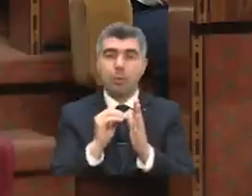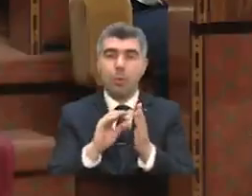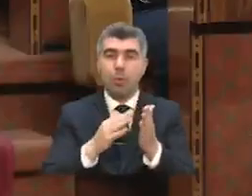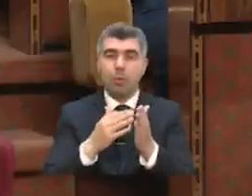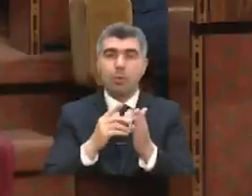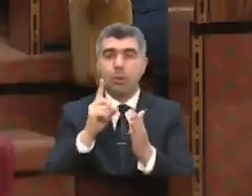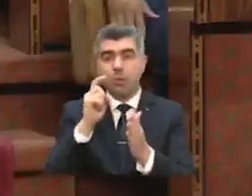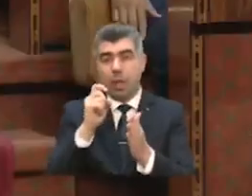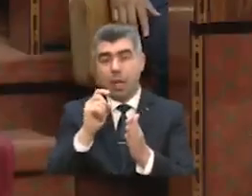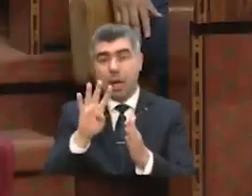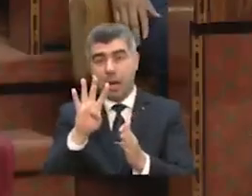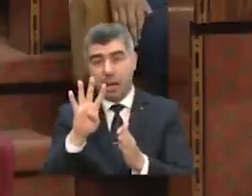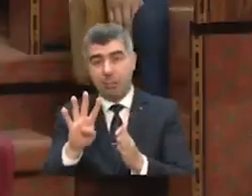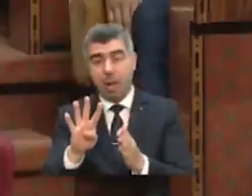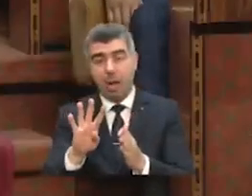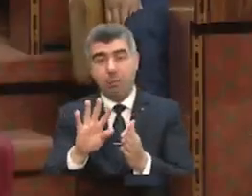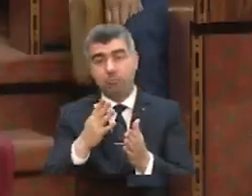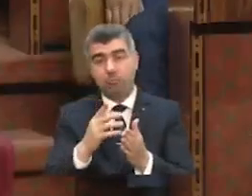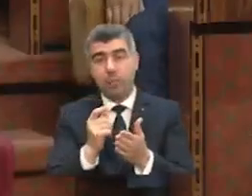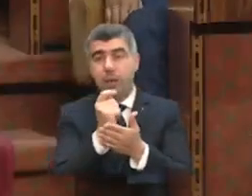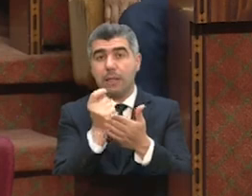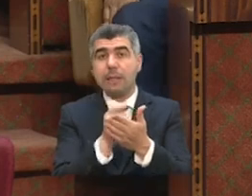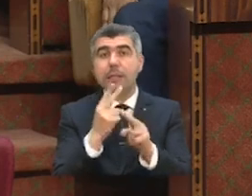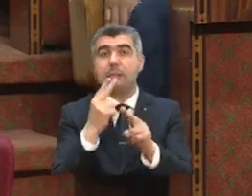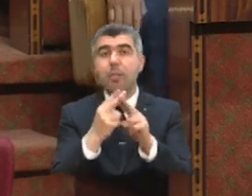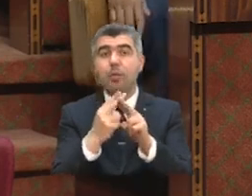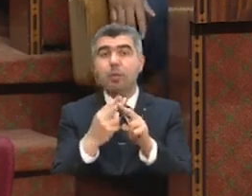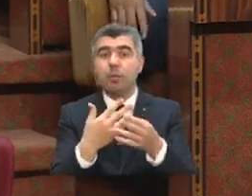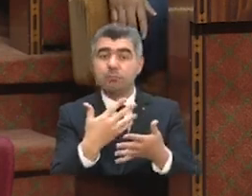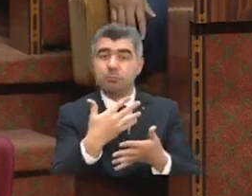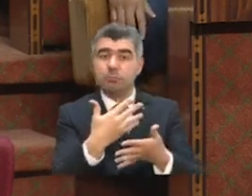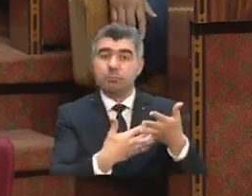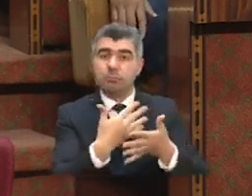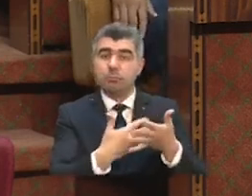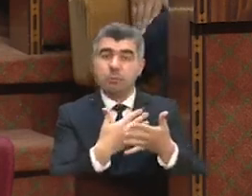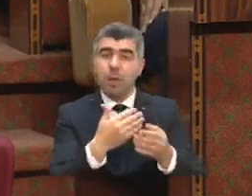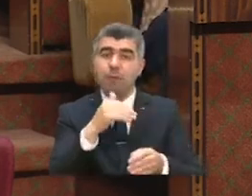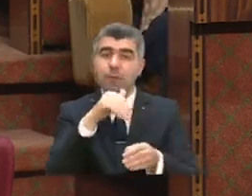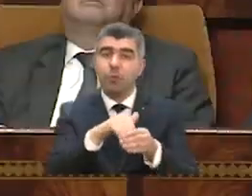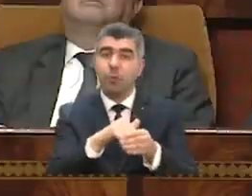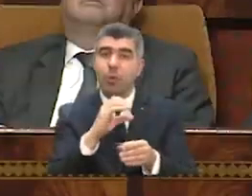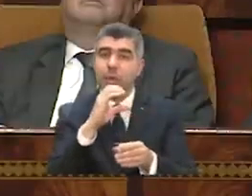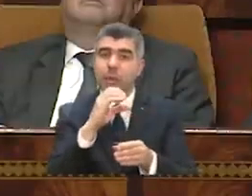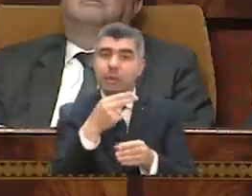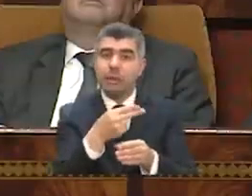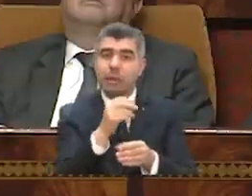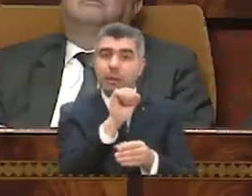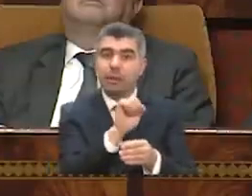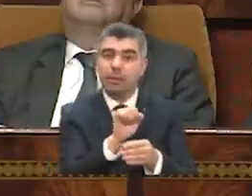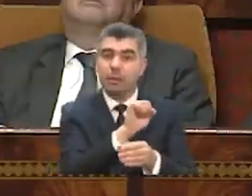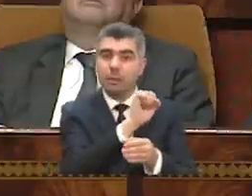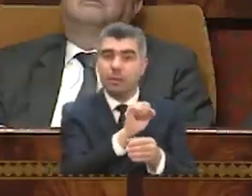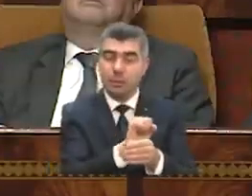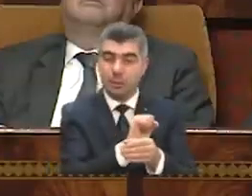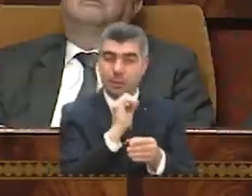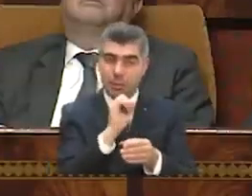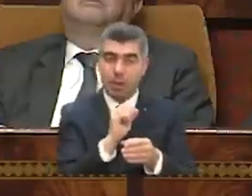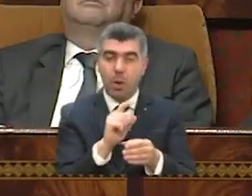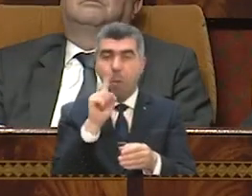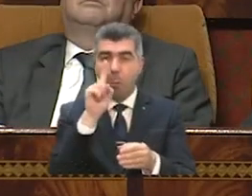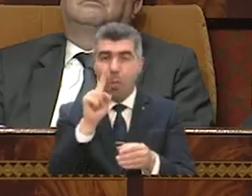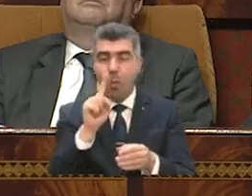شهر أبريل فاق عدد المسجلين في هذه الفئات في صندوق الضمان الاجتماعي